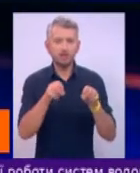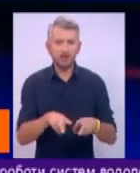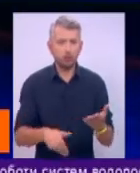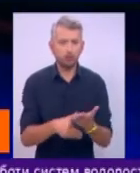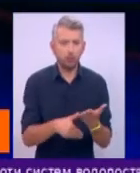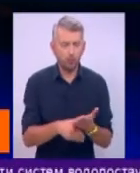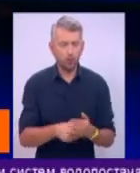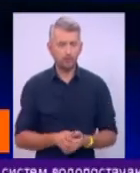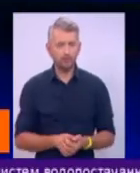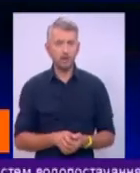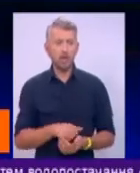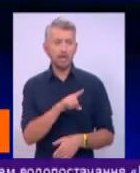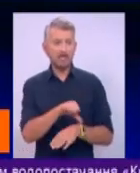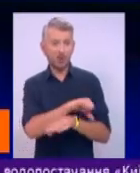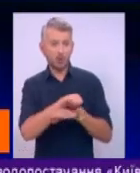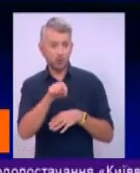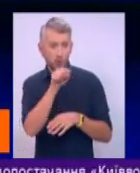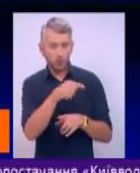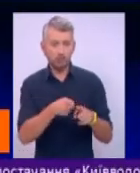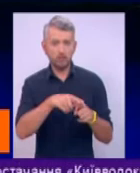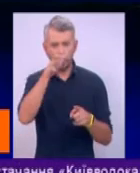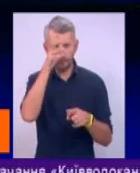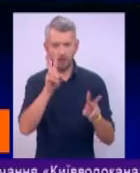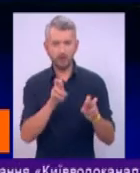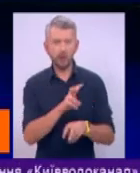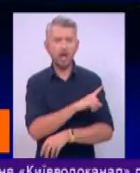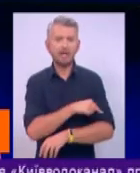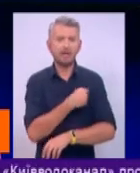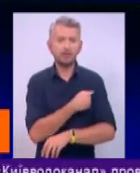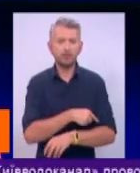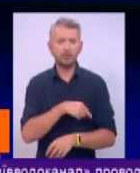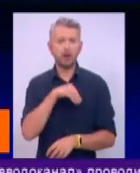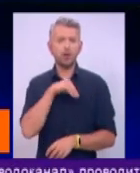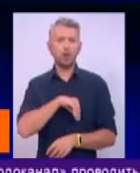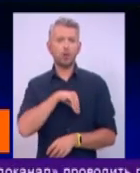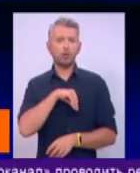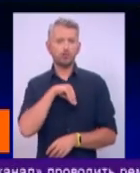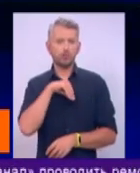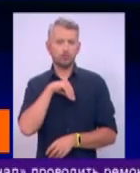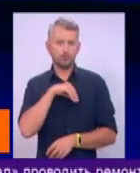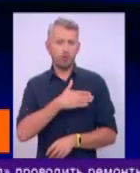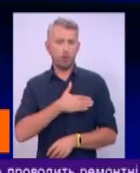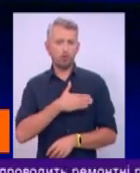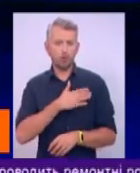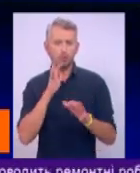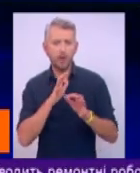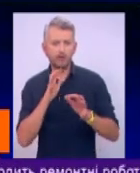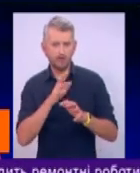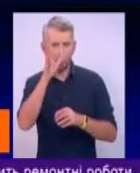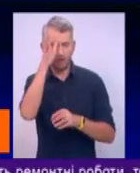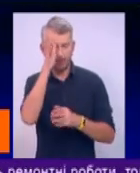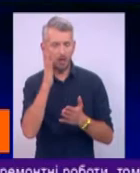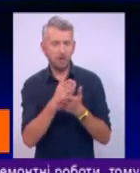допомогу. За кордоном ця освіта називається клінічна душпастерська освіта. Mm-hmm. І вона має різні